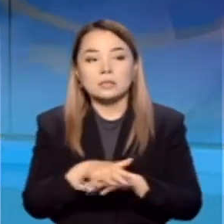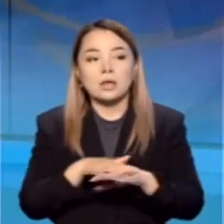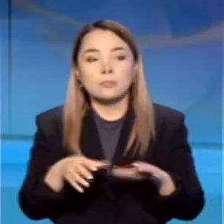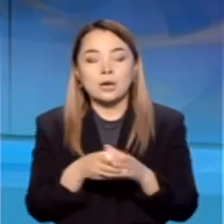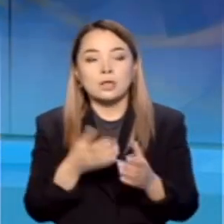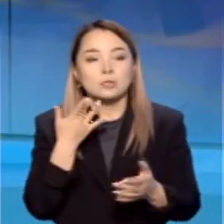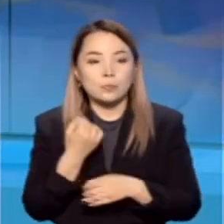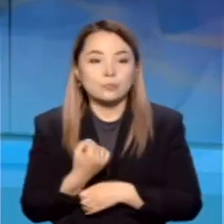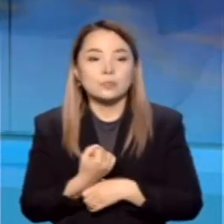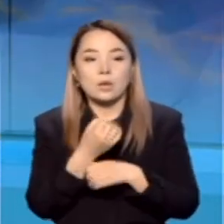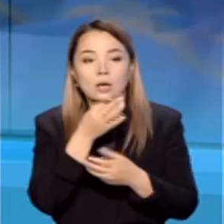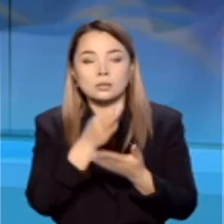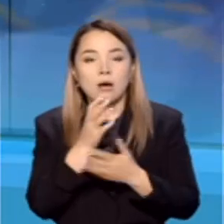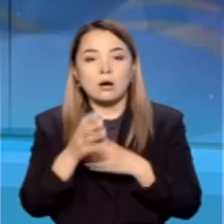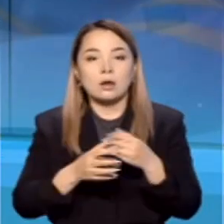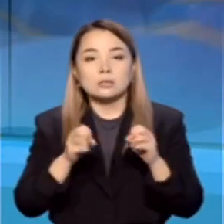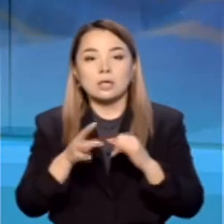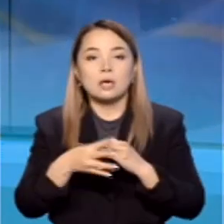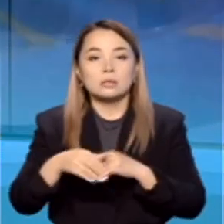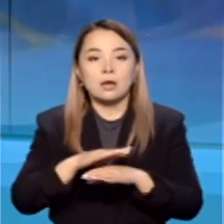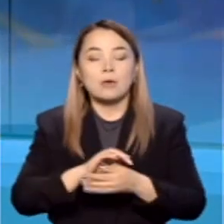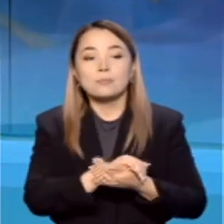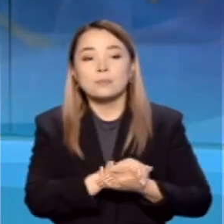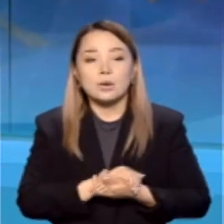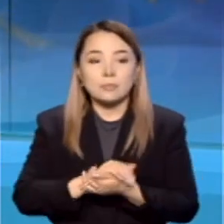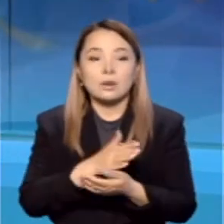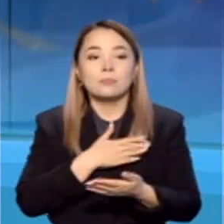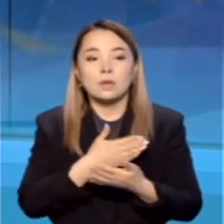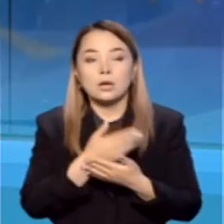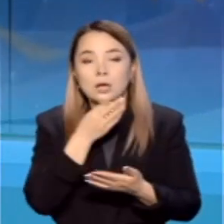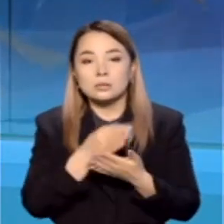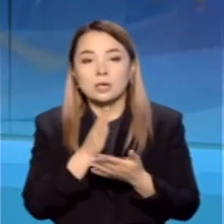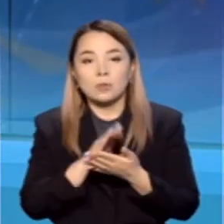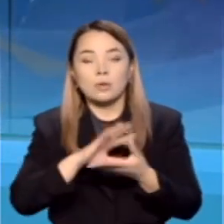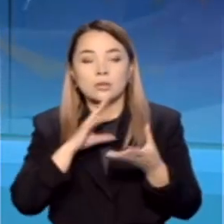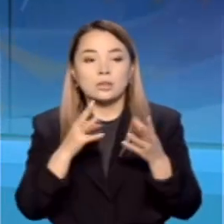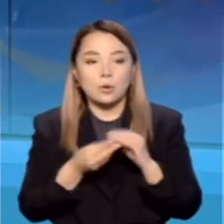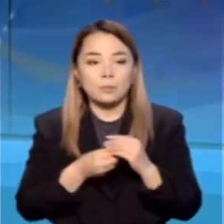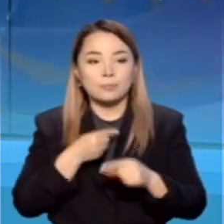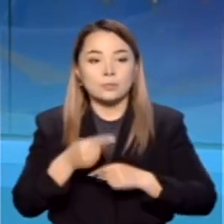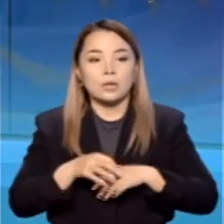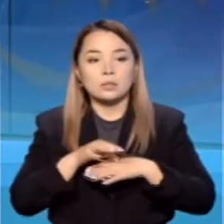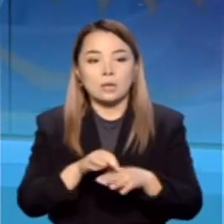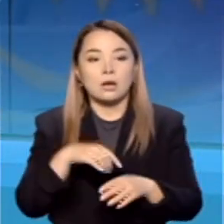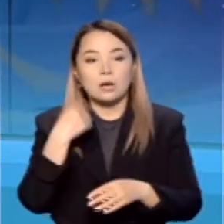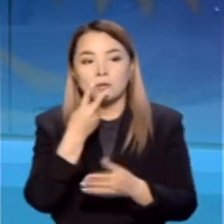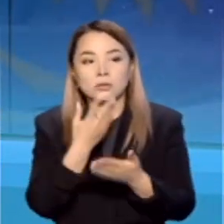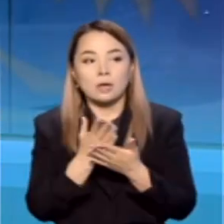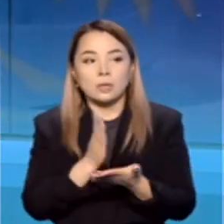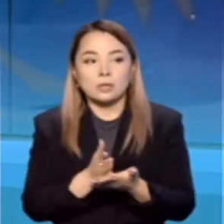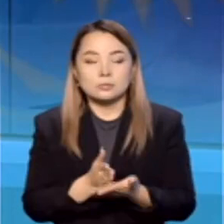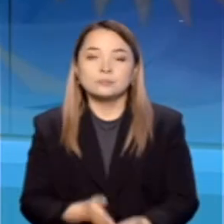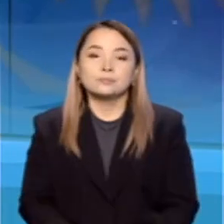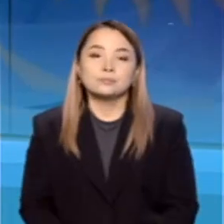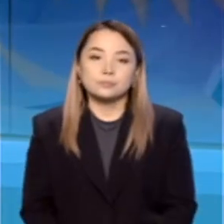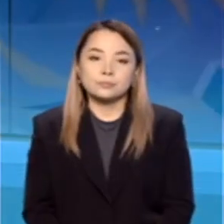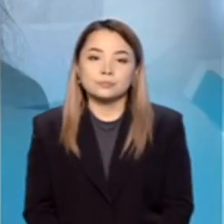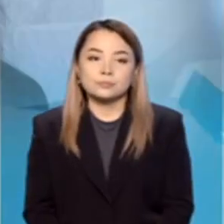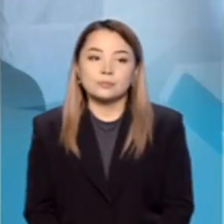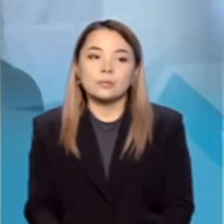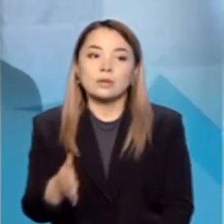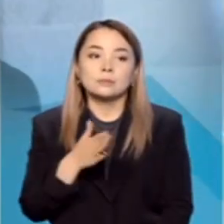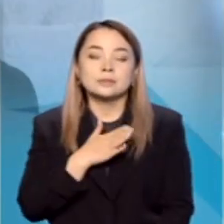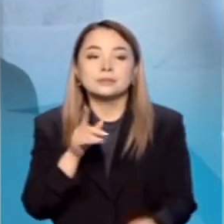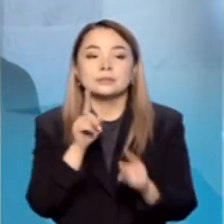келеді. Сондықтан еліміз халықаралық аренада бейбітшіліктің бесігімен тоғысқан мәдениеттер алаңына айналып отыр. Біздің